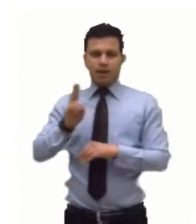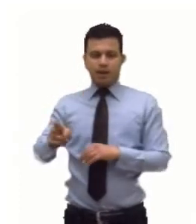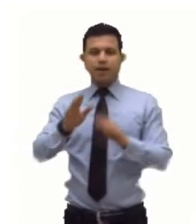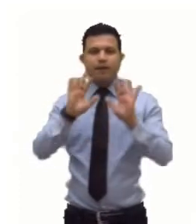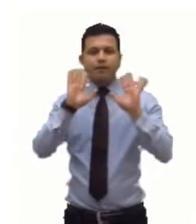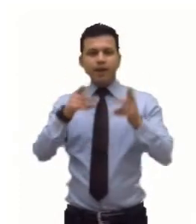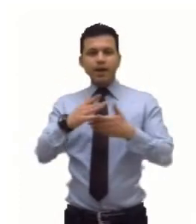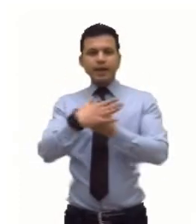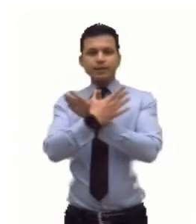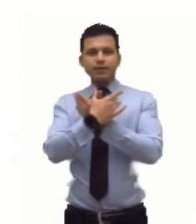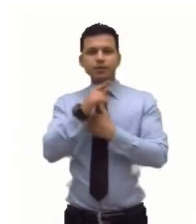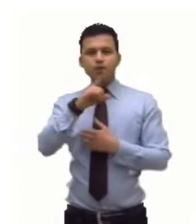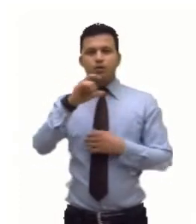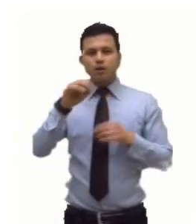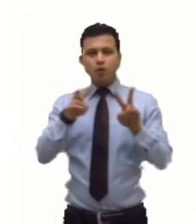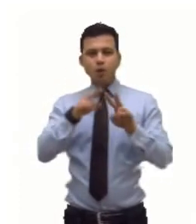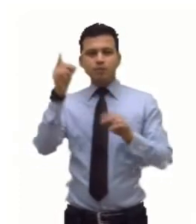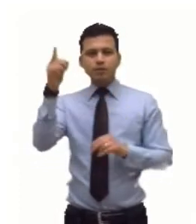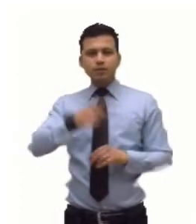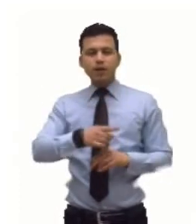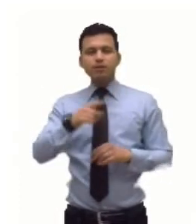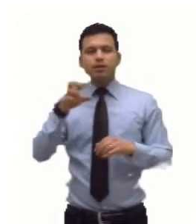www.facebook.com/pamukkalehastane veya